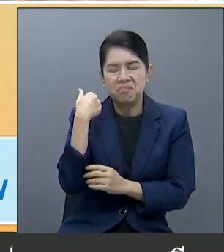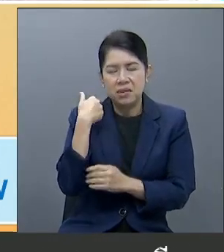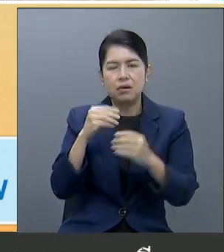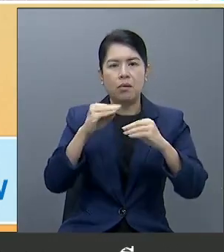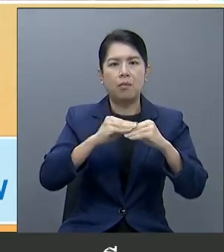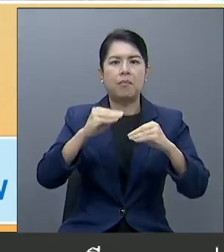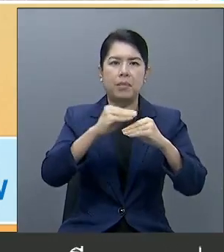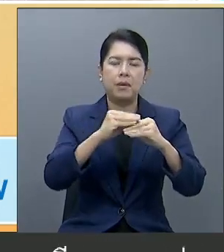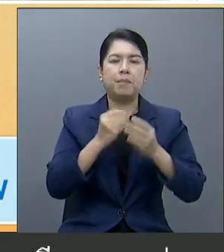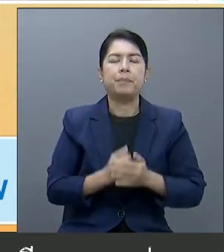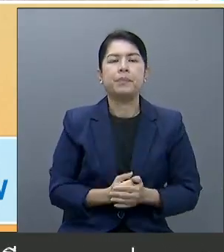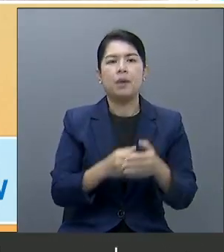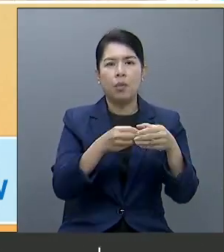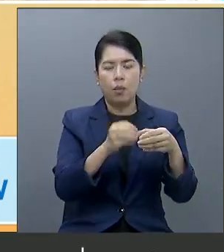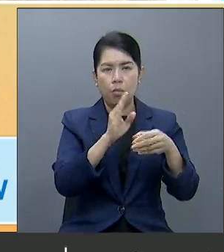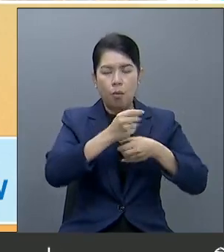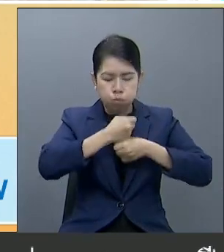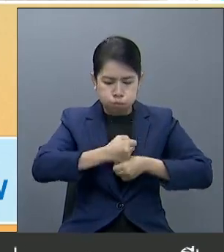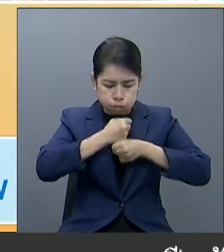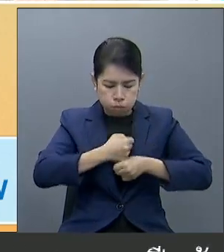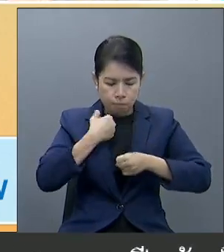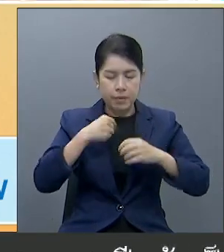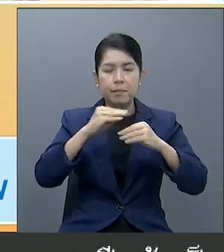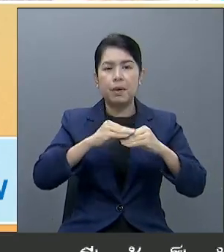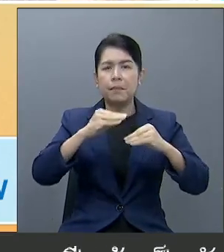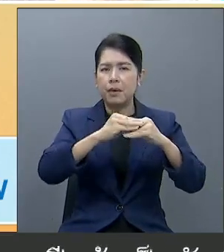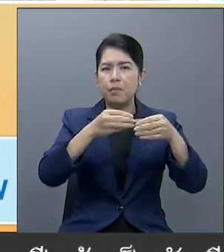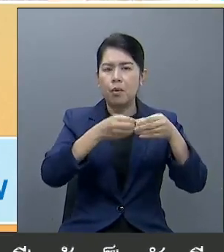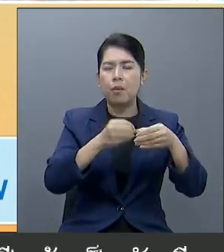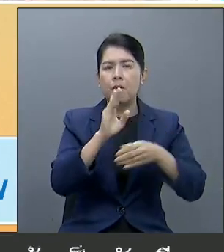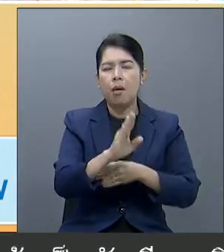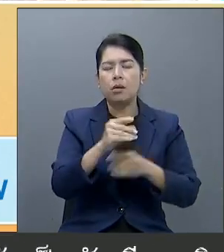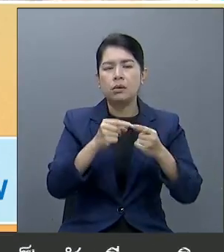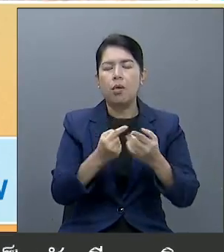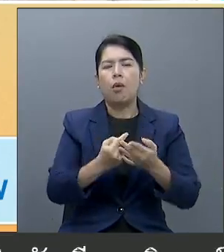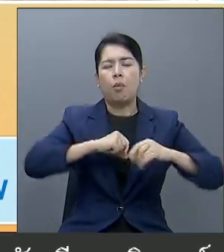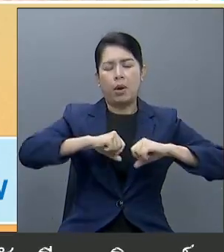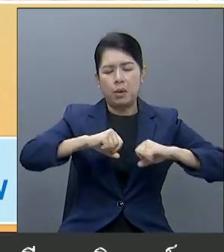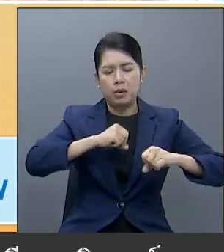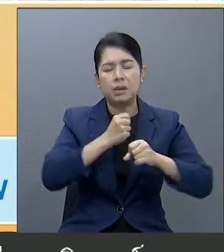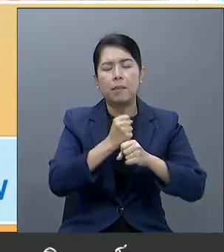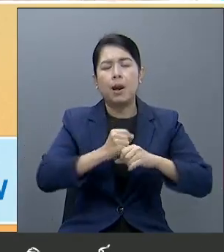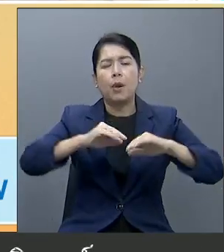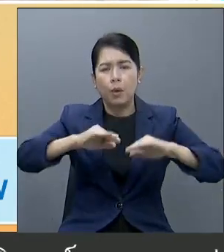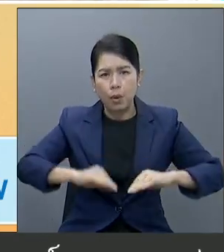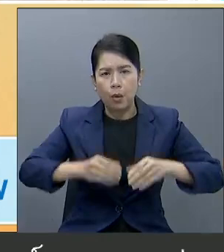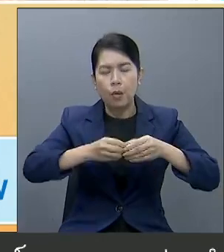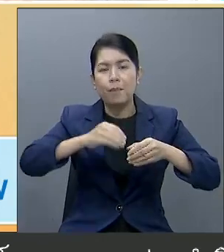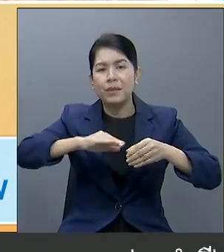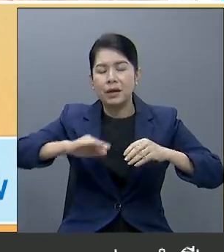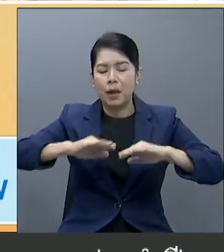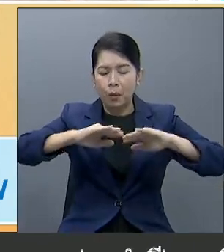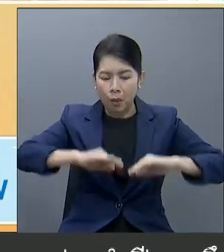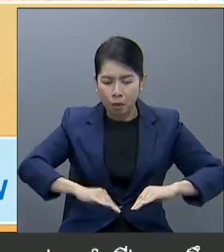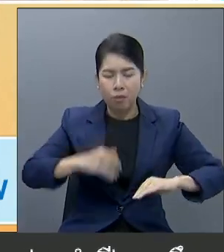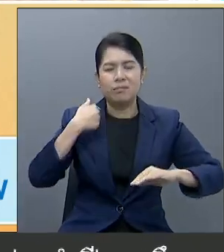ราะฉะนั้นเนี่ยการที่สังคมสูงวัยผู้สูงอายุเพิ่มขึ้นวัยแรงงานลดลงวัยเด็กลดลงซึ่งวัยเด็กเนี่ยจะเป็นวัยแรงงานในอนาคตเป็นวัยที่ต้องห